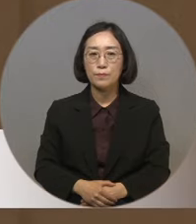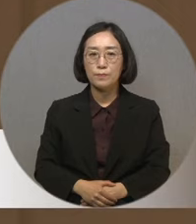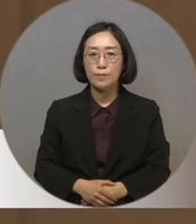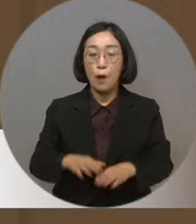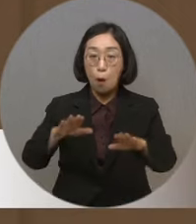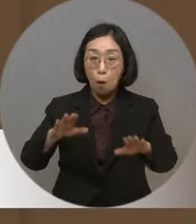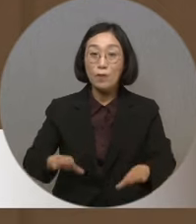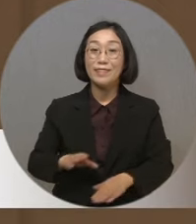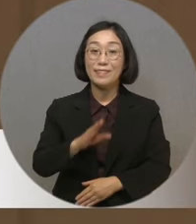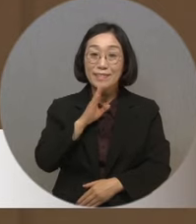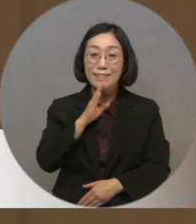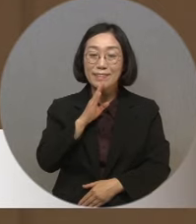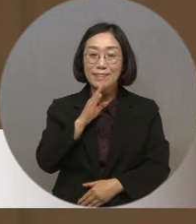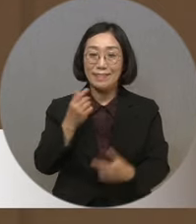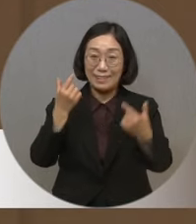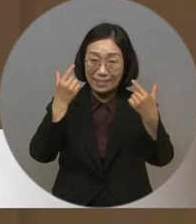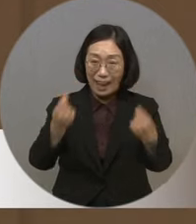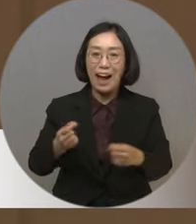오늘따